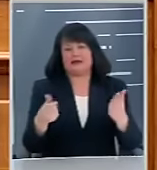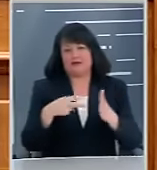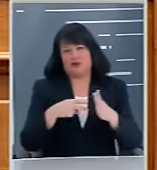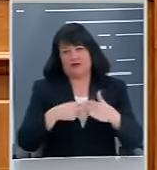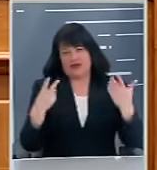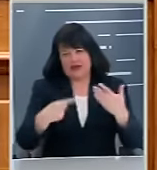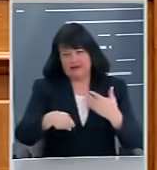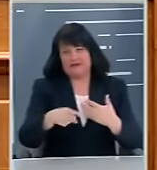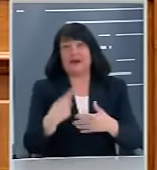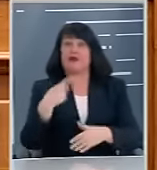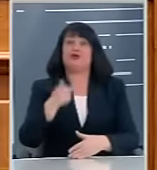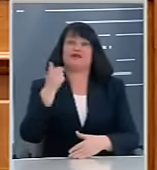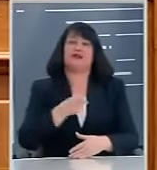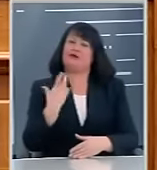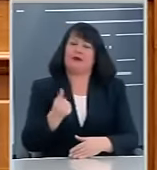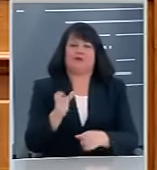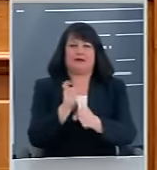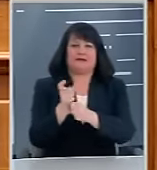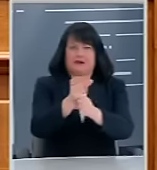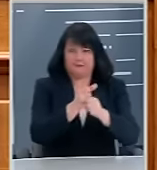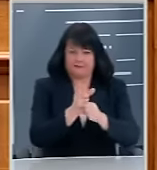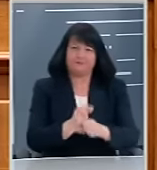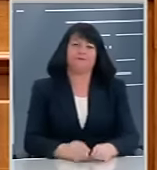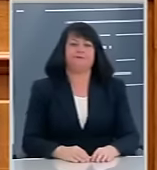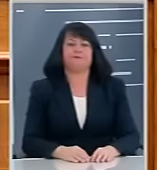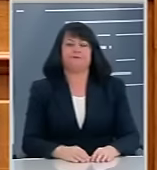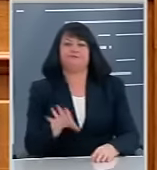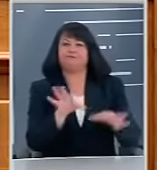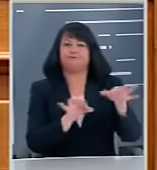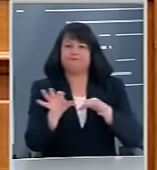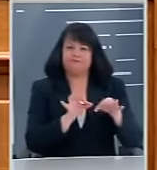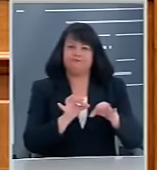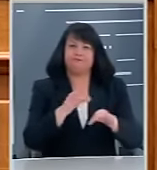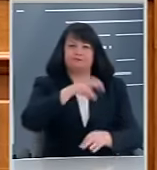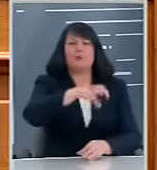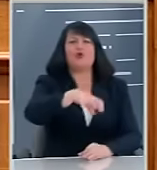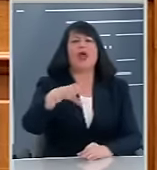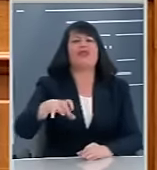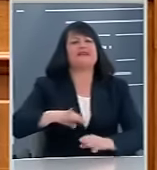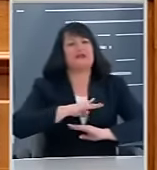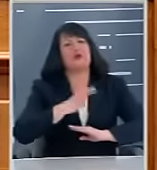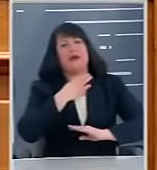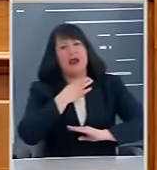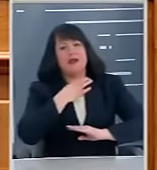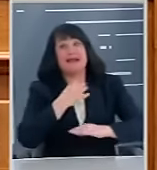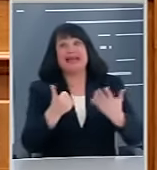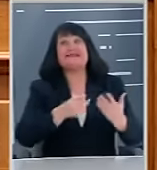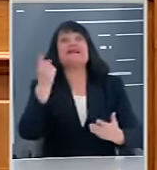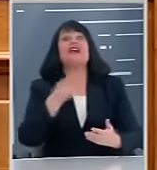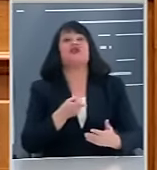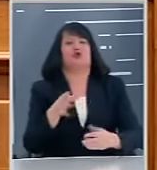2017 στο 100%. Οι στελεχώσεις όλων των μονάδων ξεπερνούν το